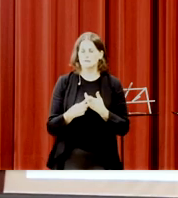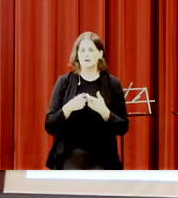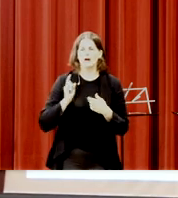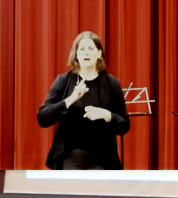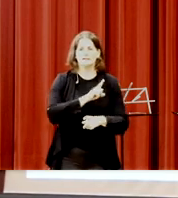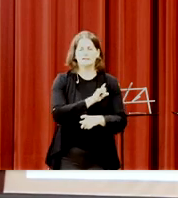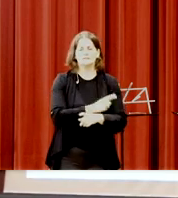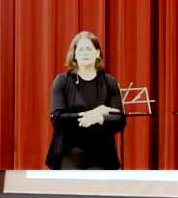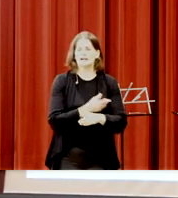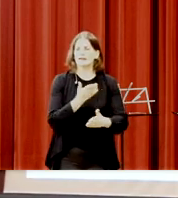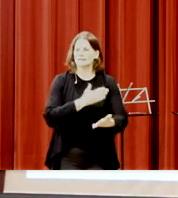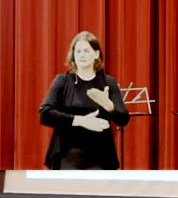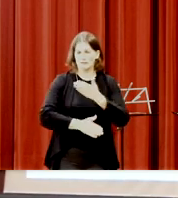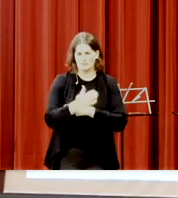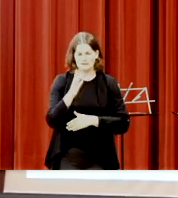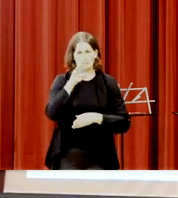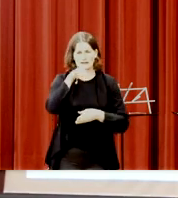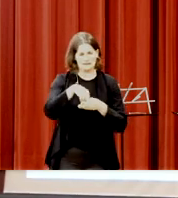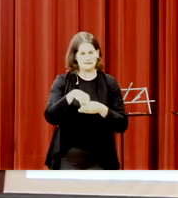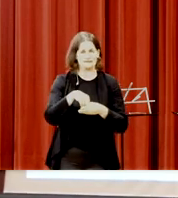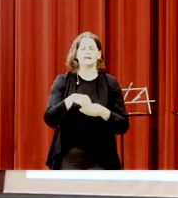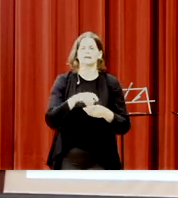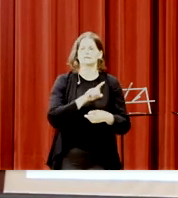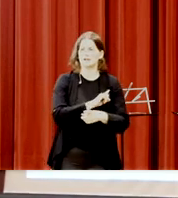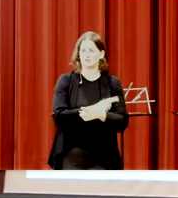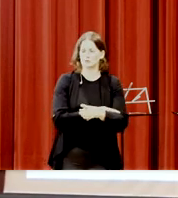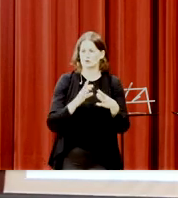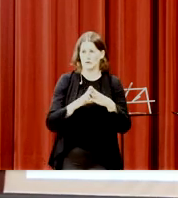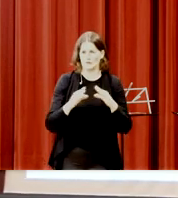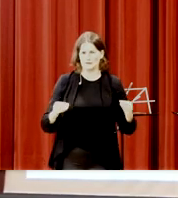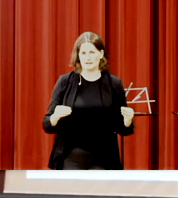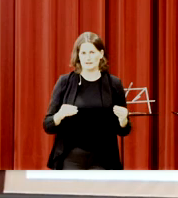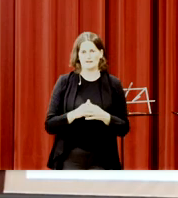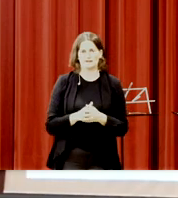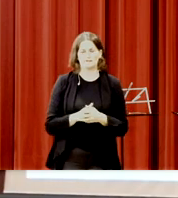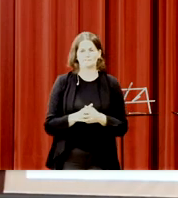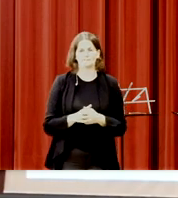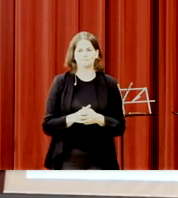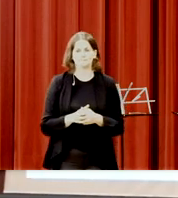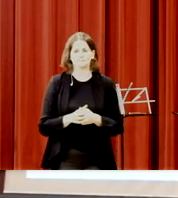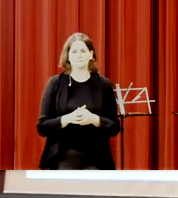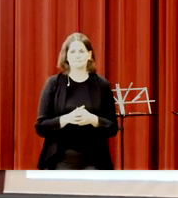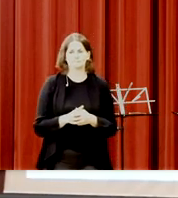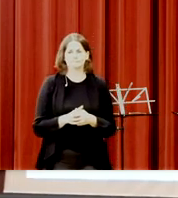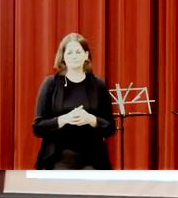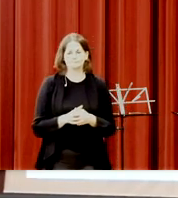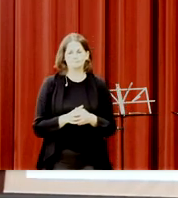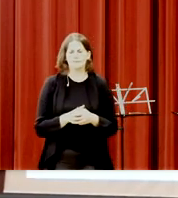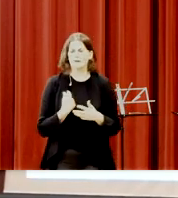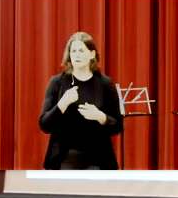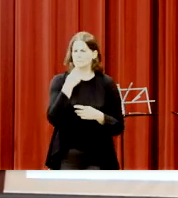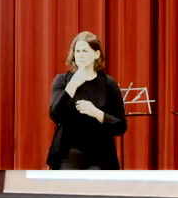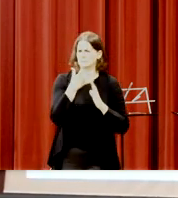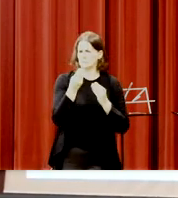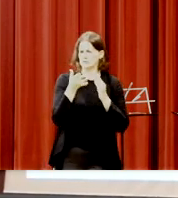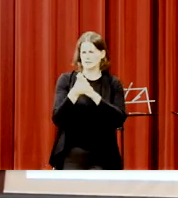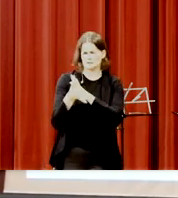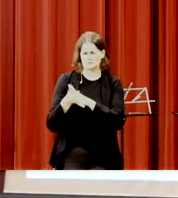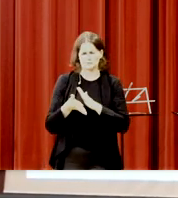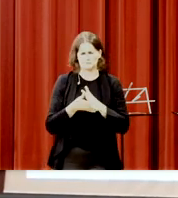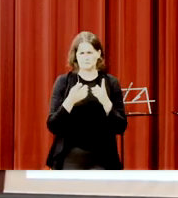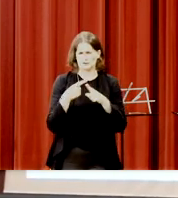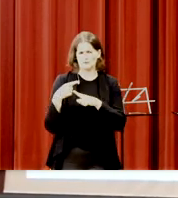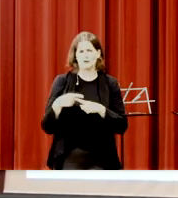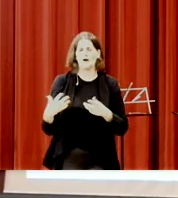He dit moltes coses, però si us fixeu, totes tenen un denominador comú, que és posar al centre de la nostra activitat i